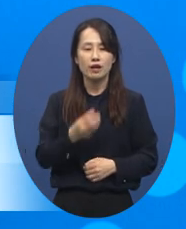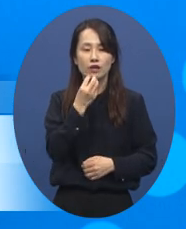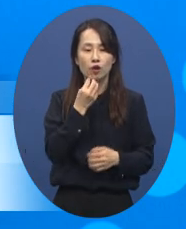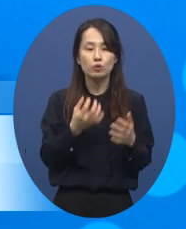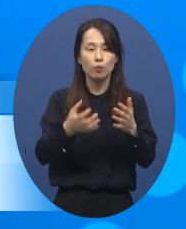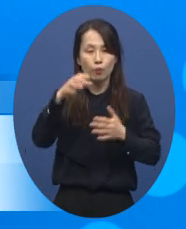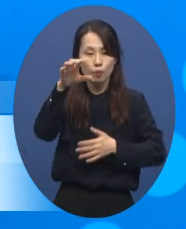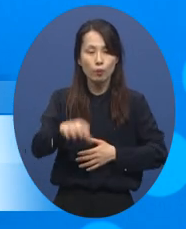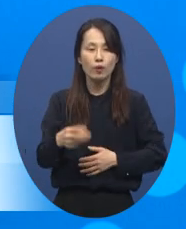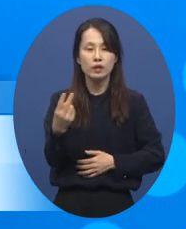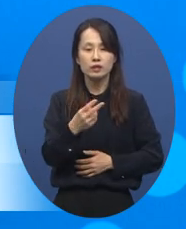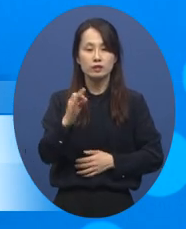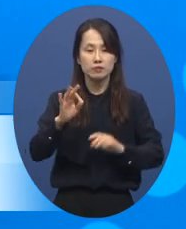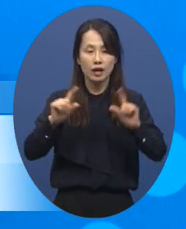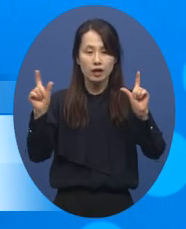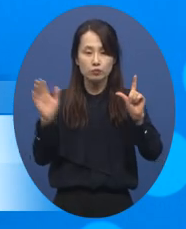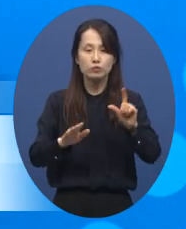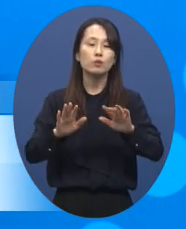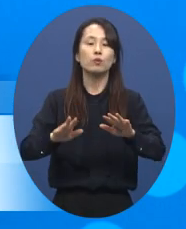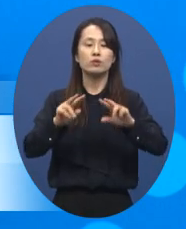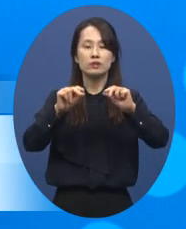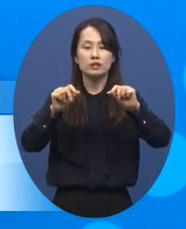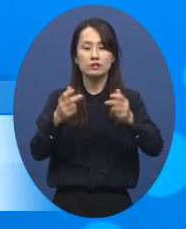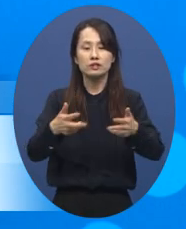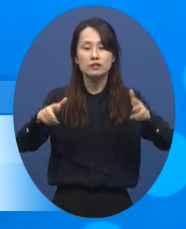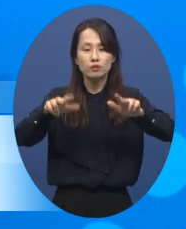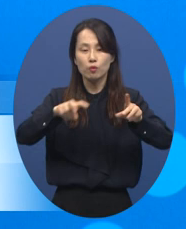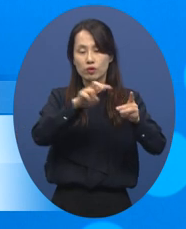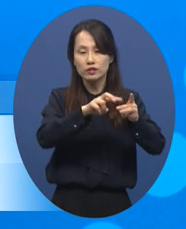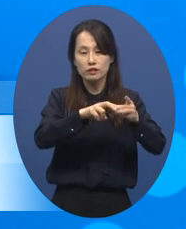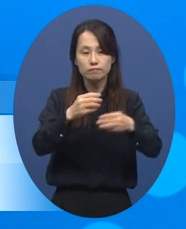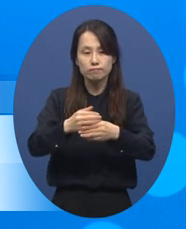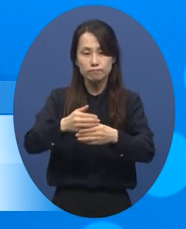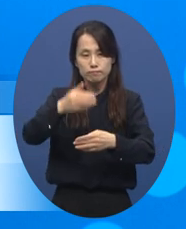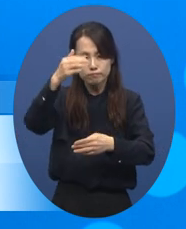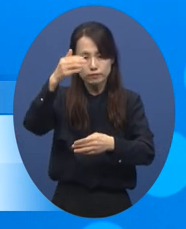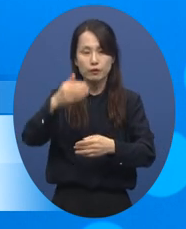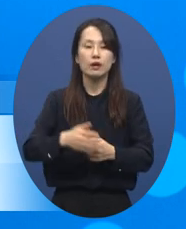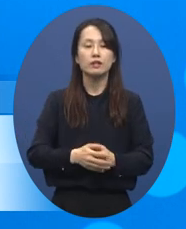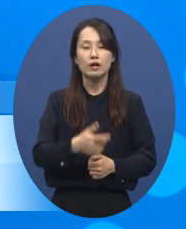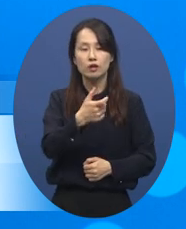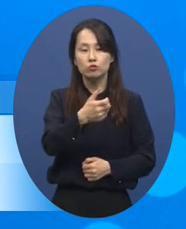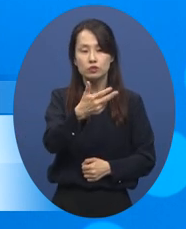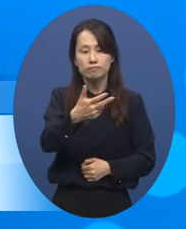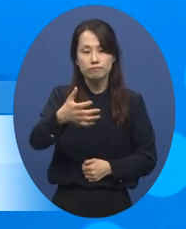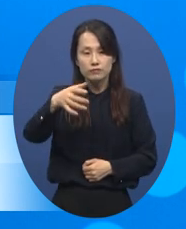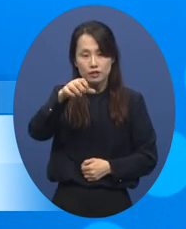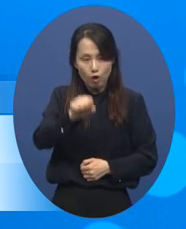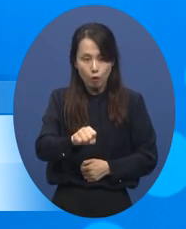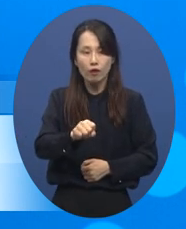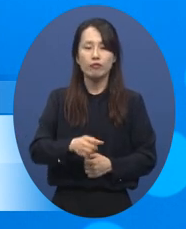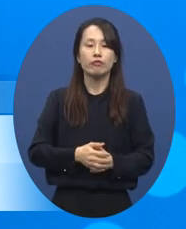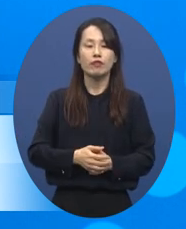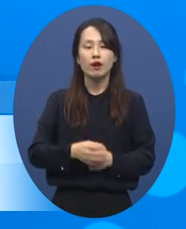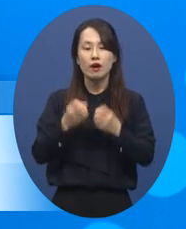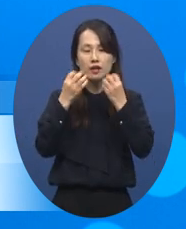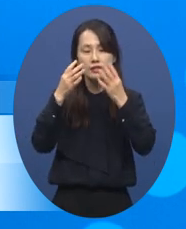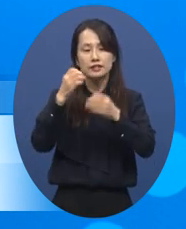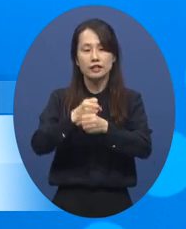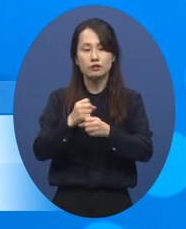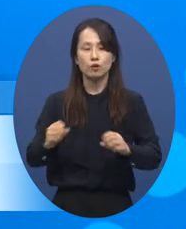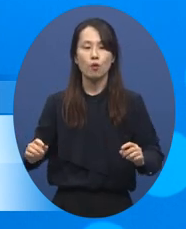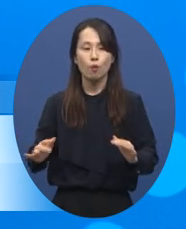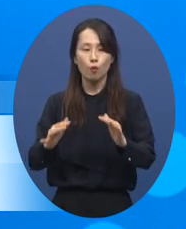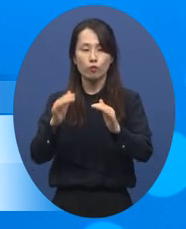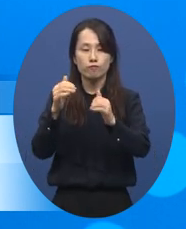경기도에서는 2014년부터 오늘 지질공원센터 개관에 67억의 창조 오디션